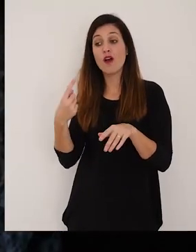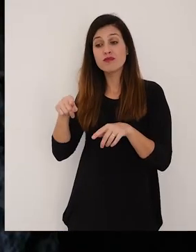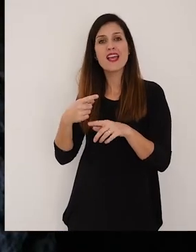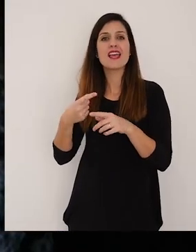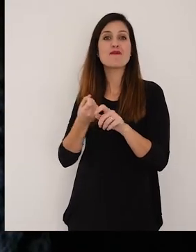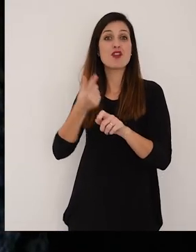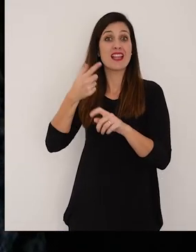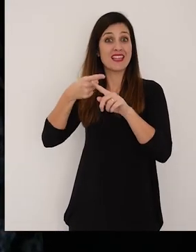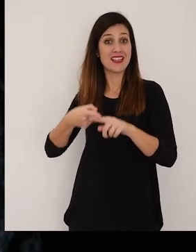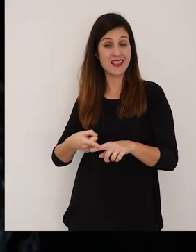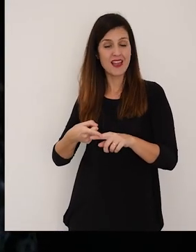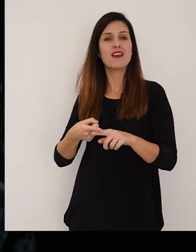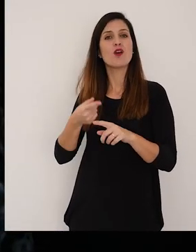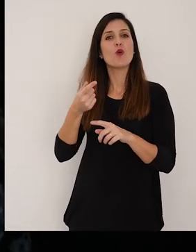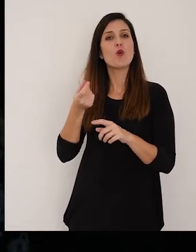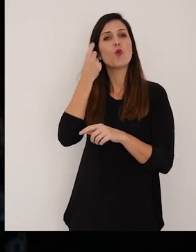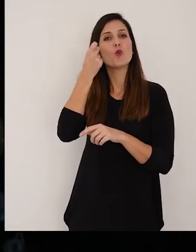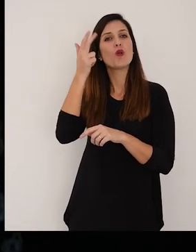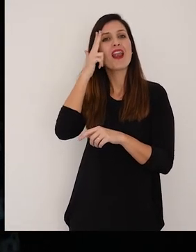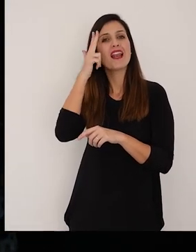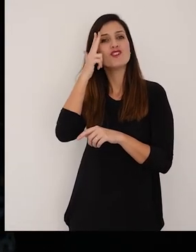cultura religiosa italo-greca.